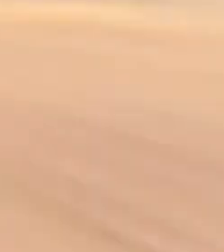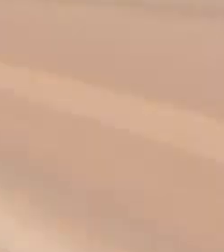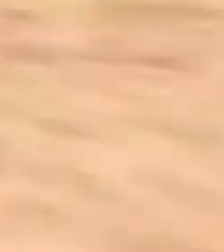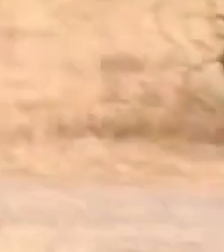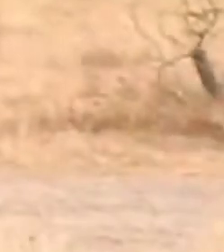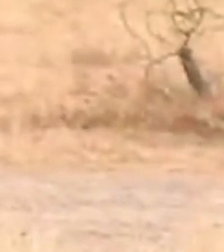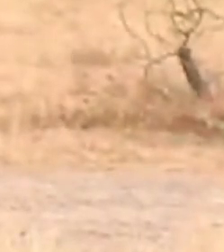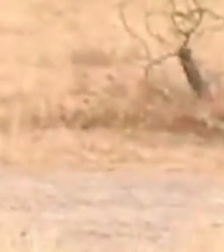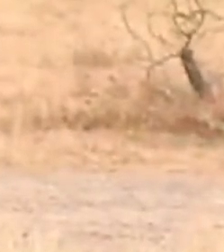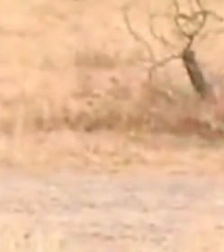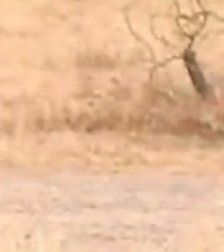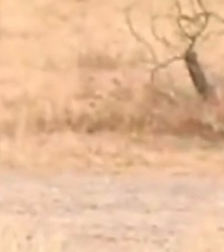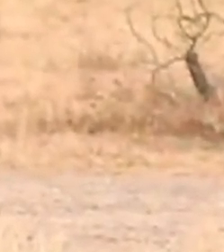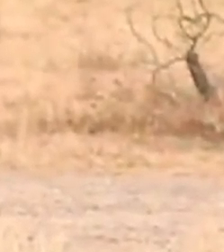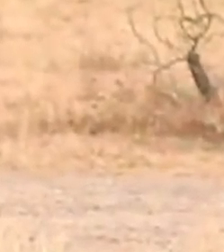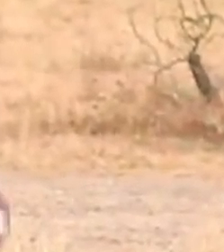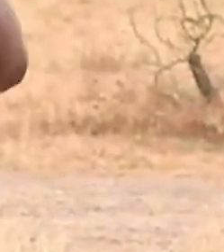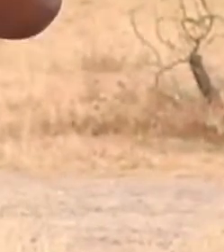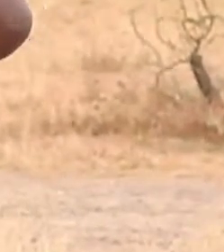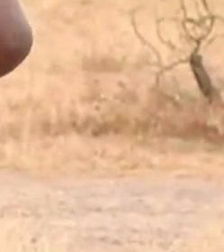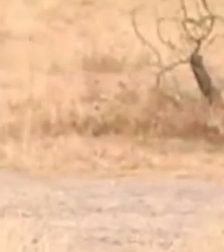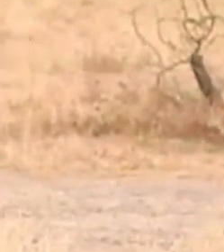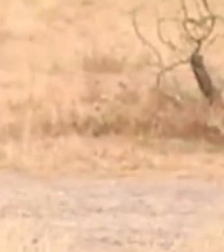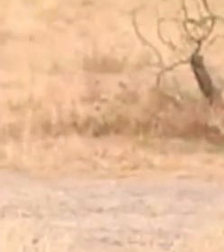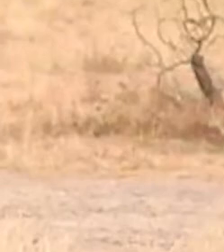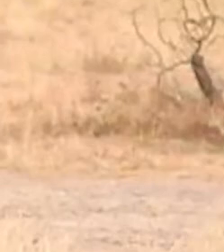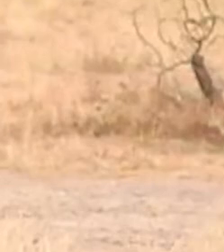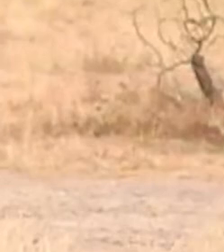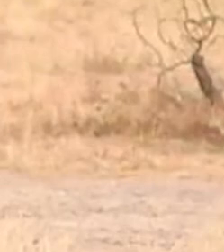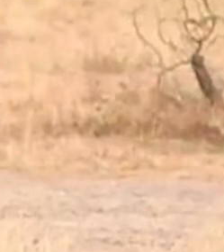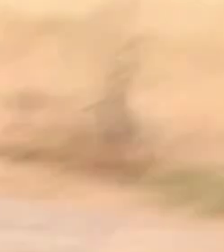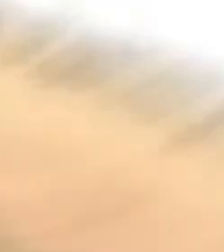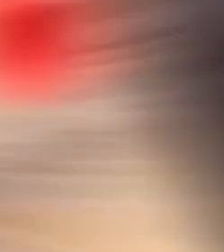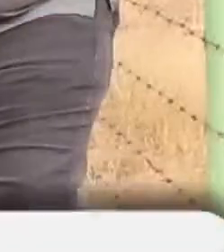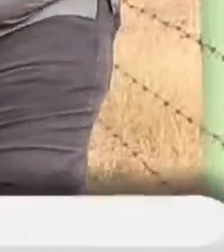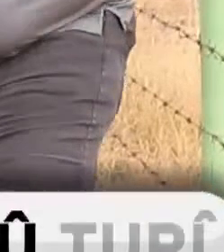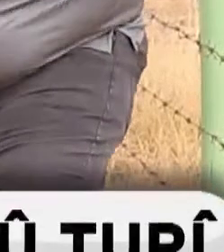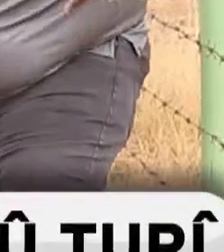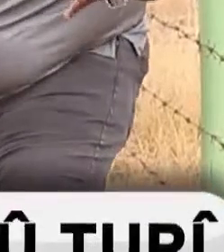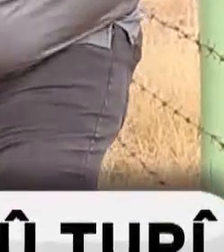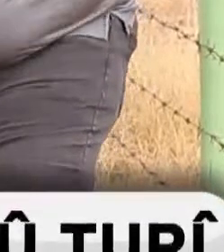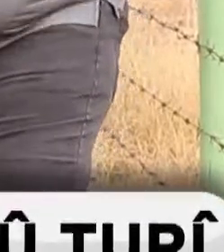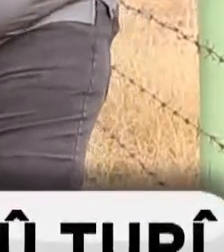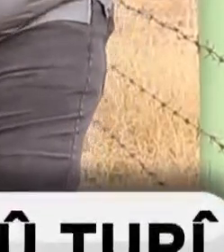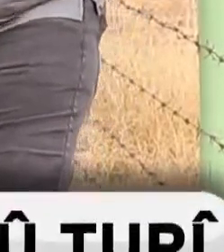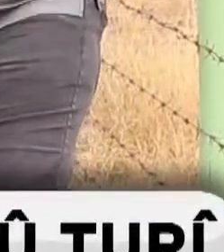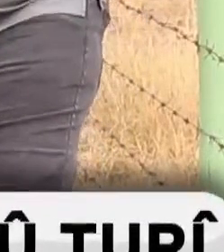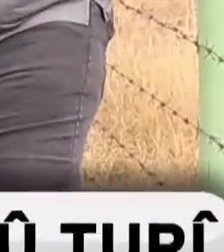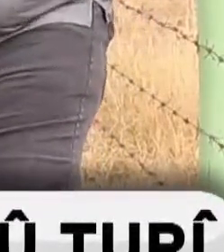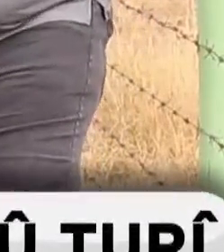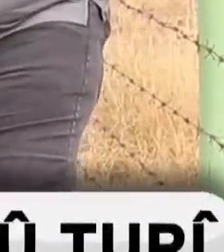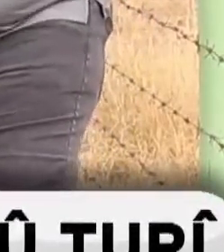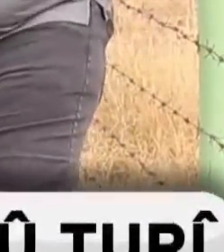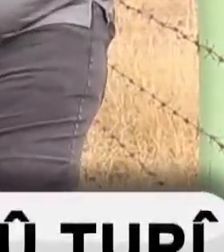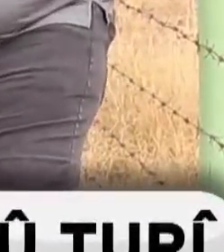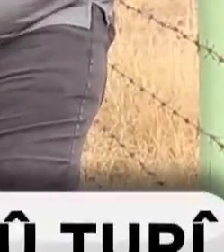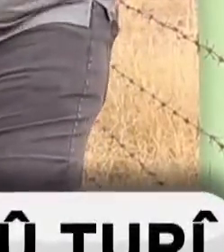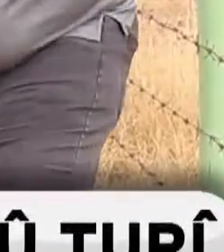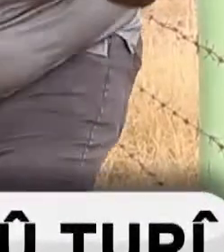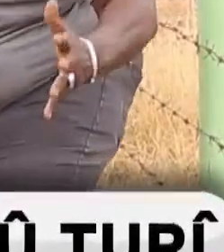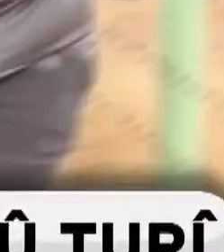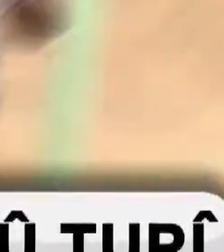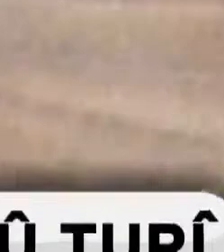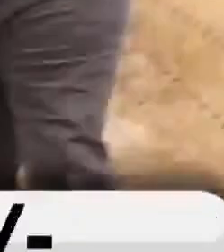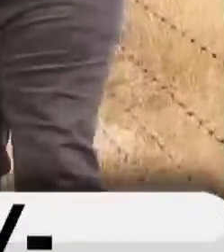Excuse me, maundu materigite kuiguika ni mo top care ya kurehera. Rita riri turakurehera top care